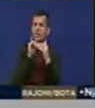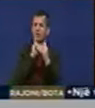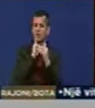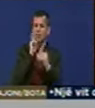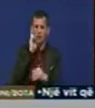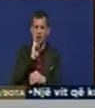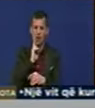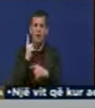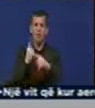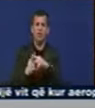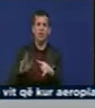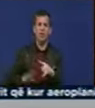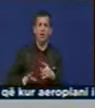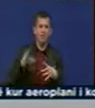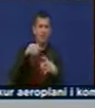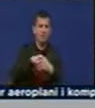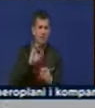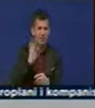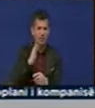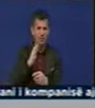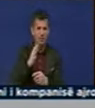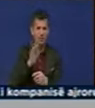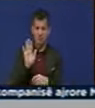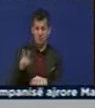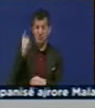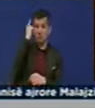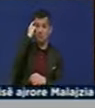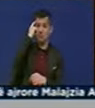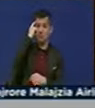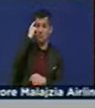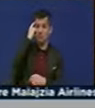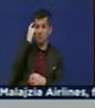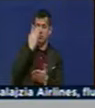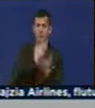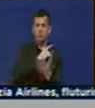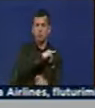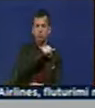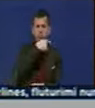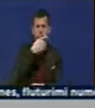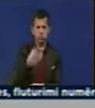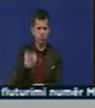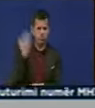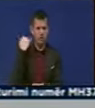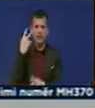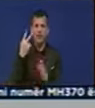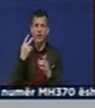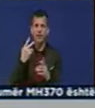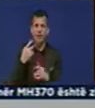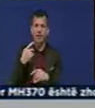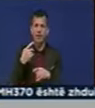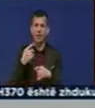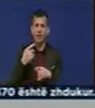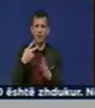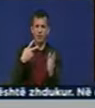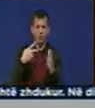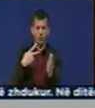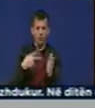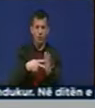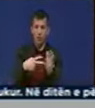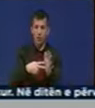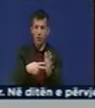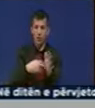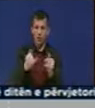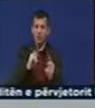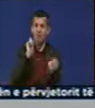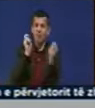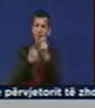dhe gra. Opinion ky që ka qenë aktual deri në fillim të shekullit 21 dhe nga ana tjetër të vizionit